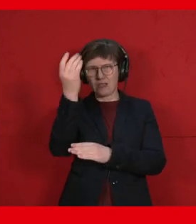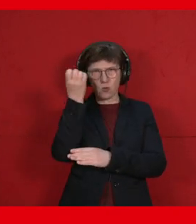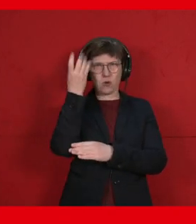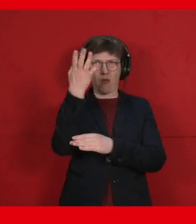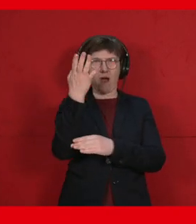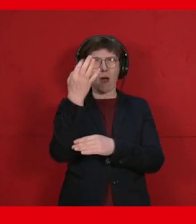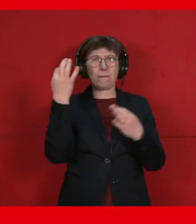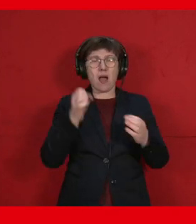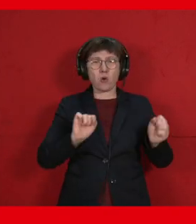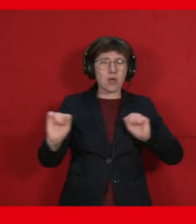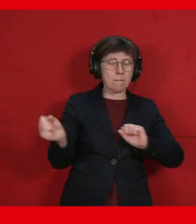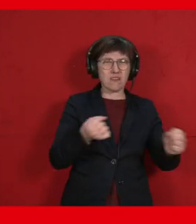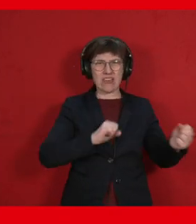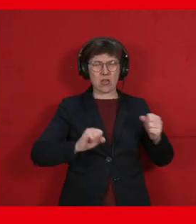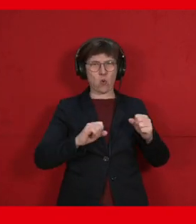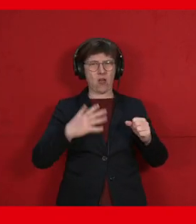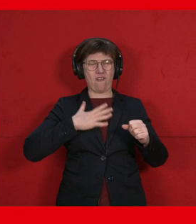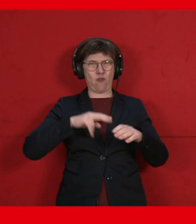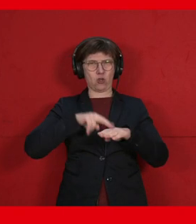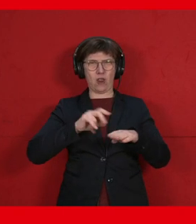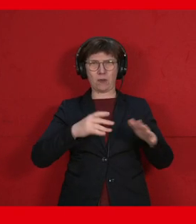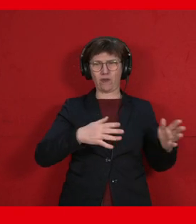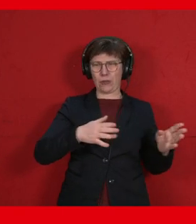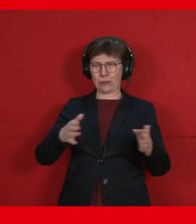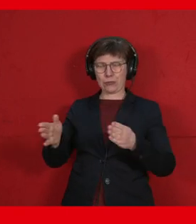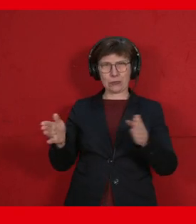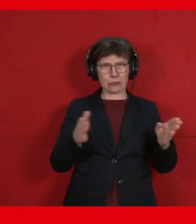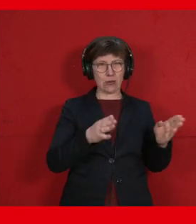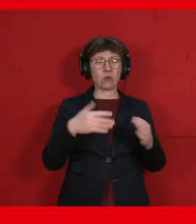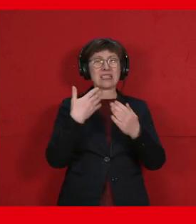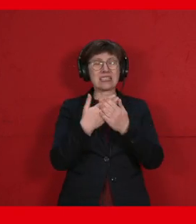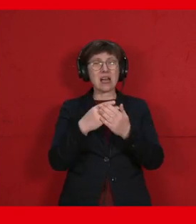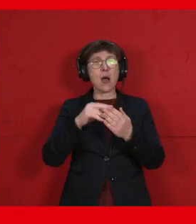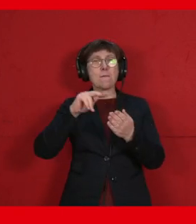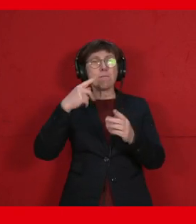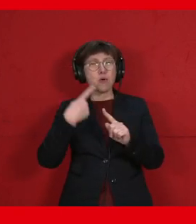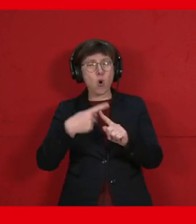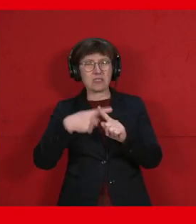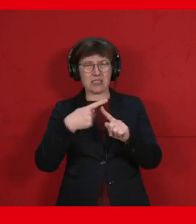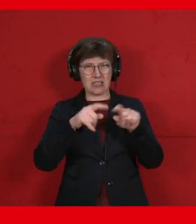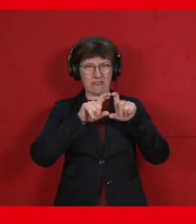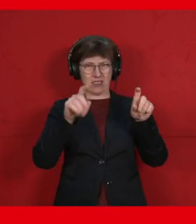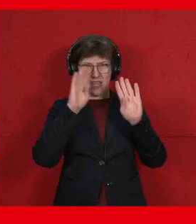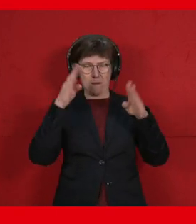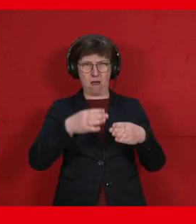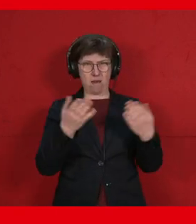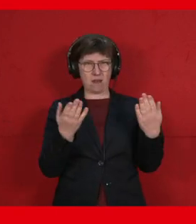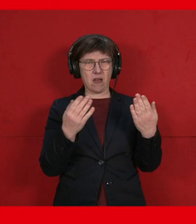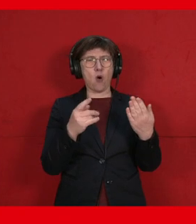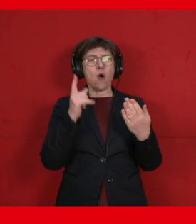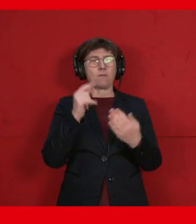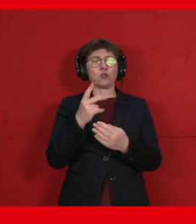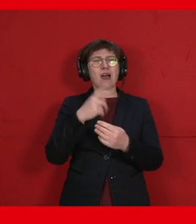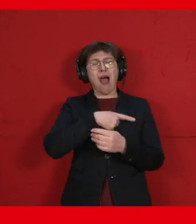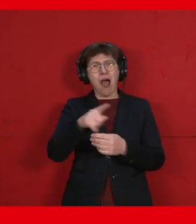dass es Bewegung braucht für zukünftigen Wohlstand. Und das auf eine positive Art und Weise. Und ich glaube, es ist auch wichtig, dass man jeden und